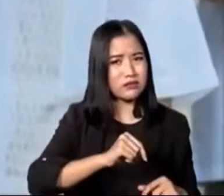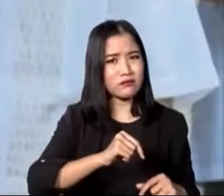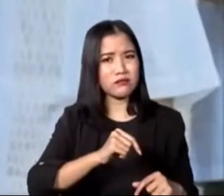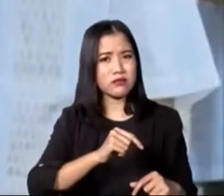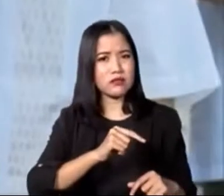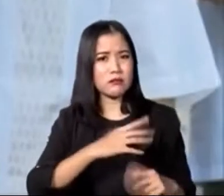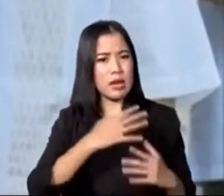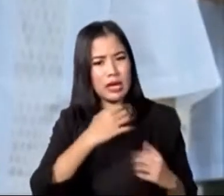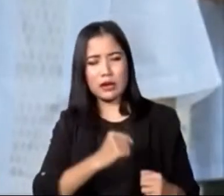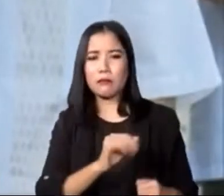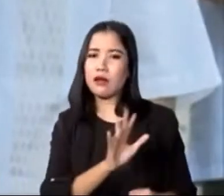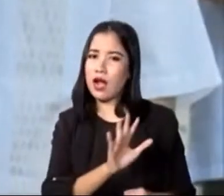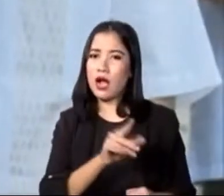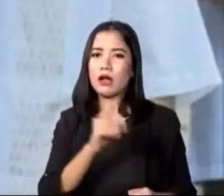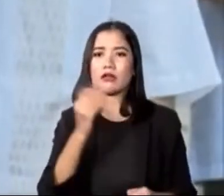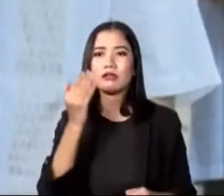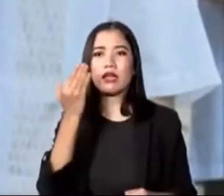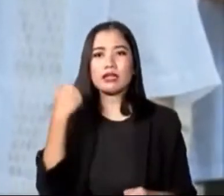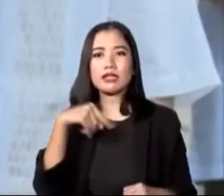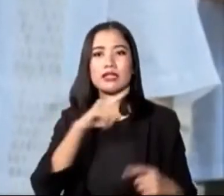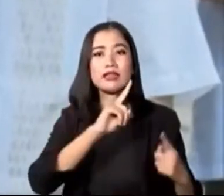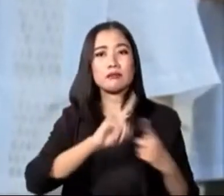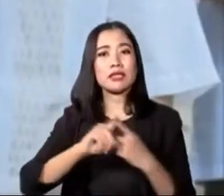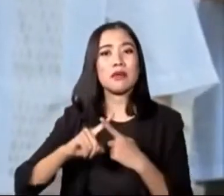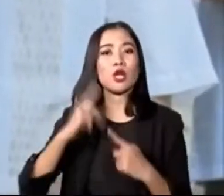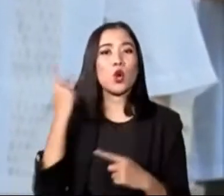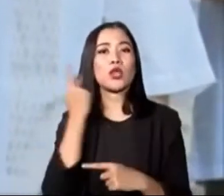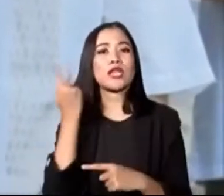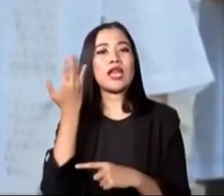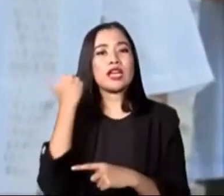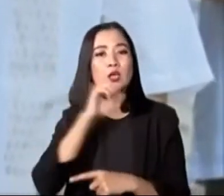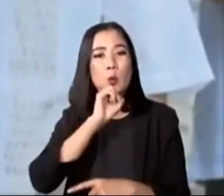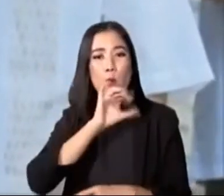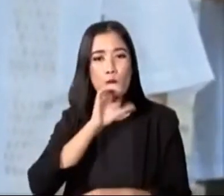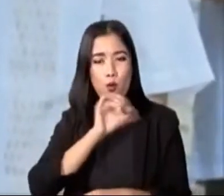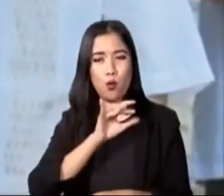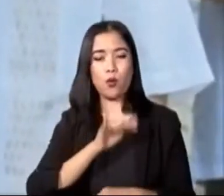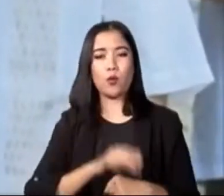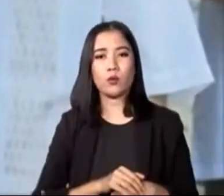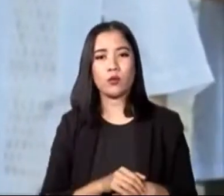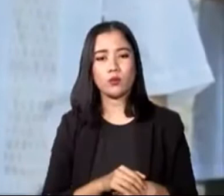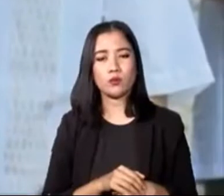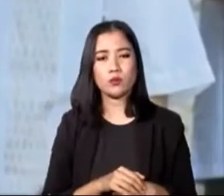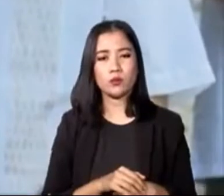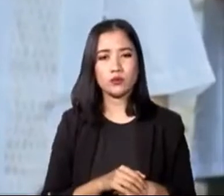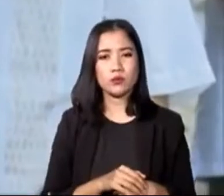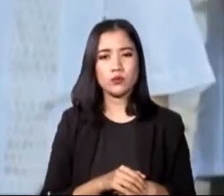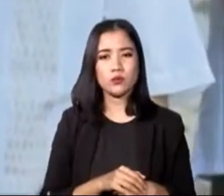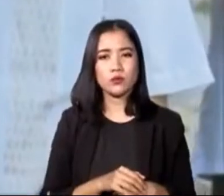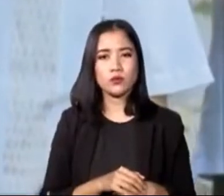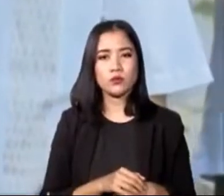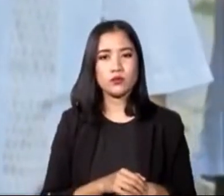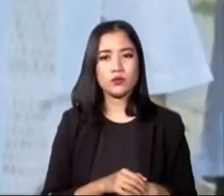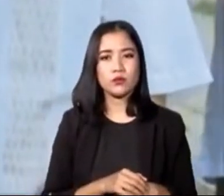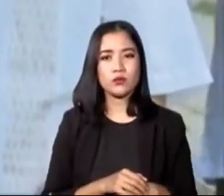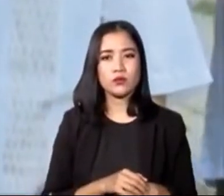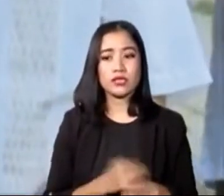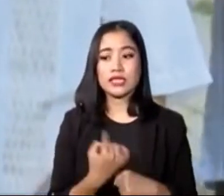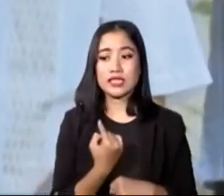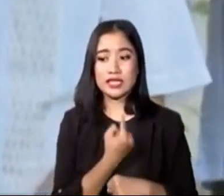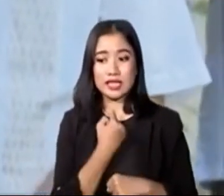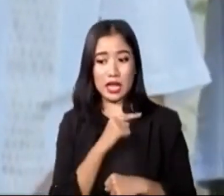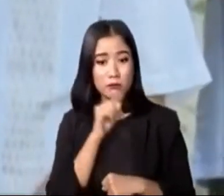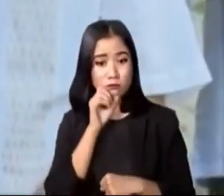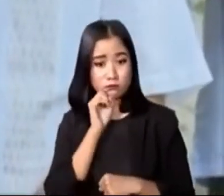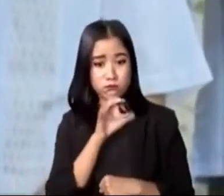Dan seperti yang disampaikan oleh teman dokter tadi yang bertugas, bahwa yang perlu kita ingin